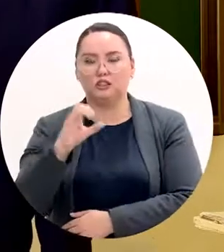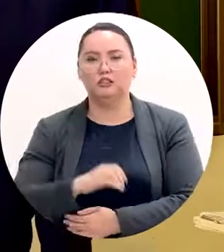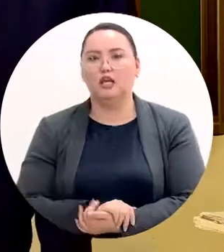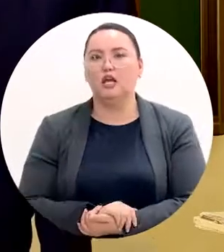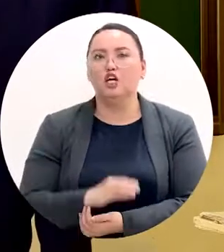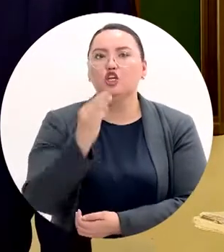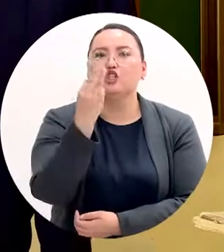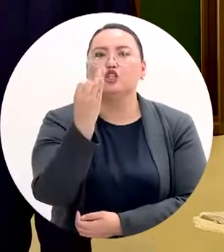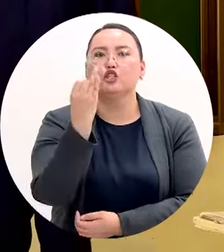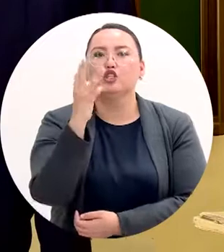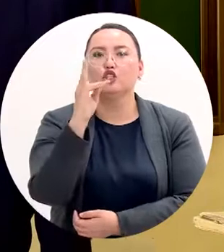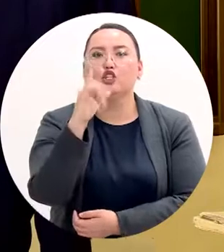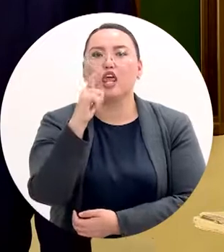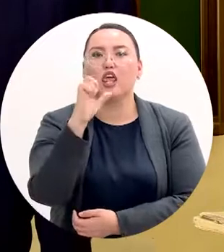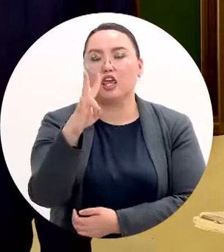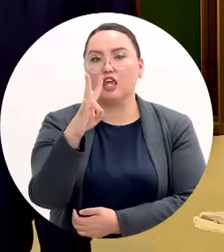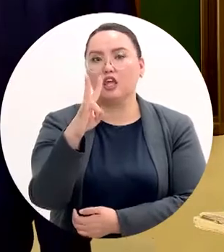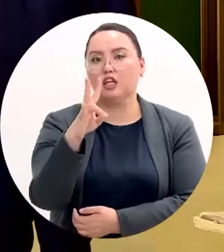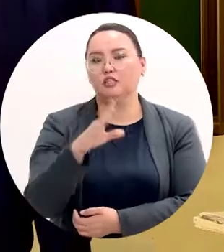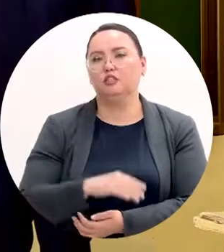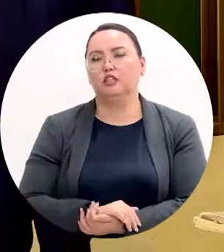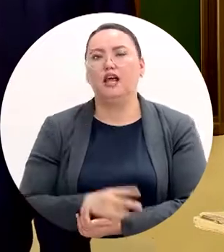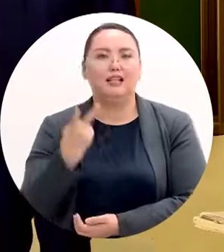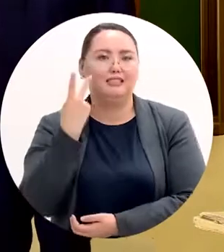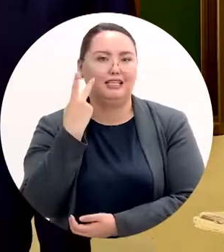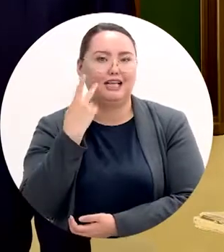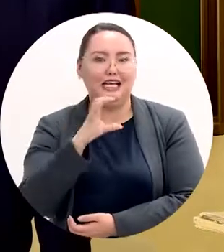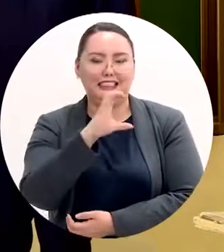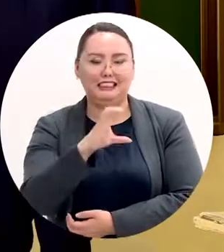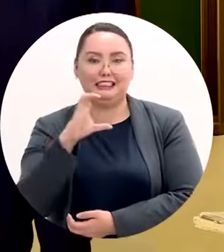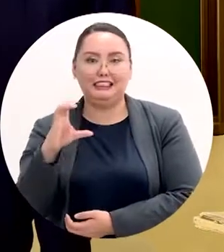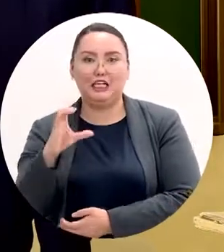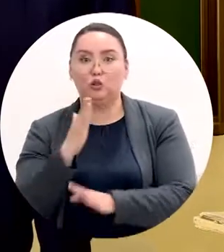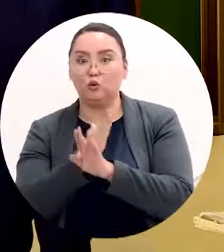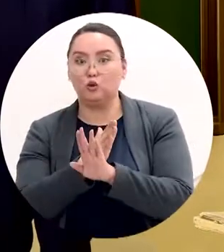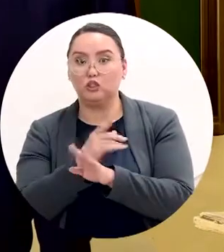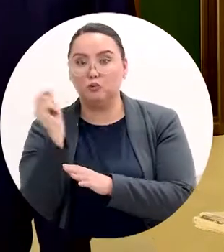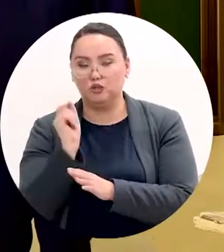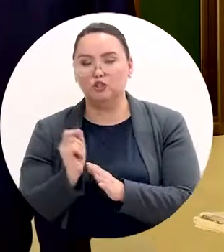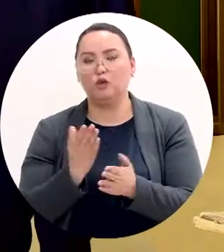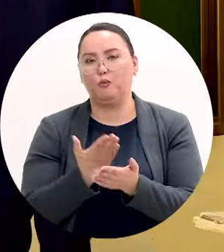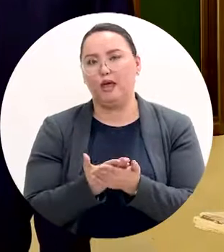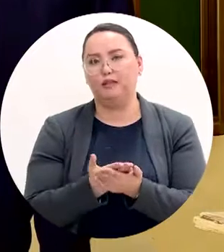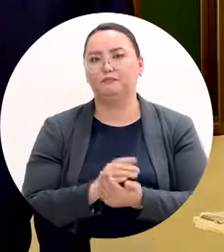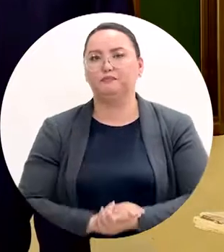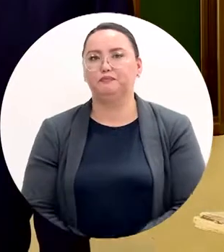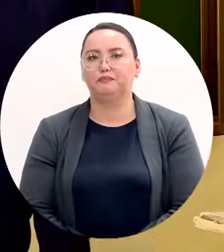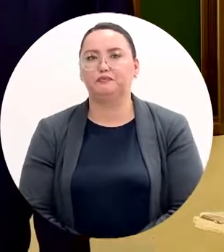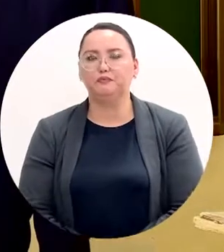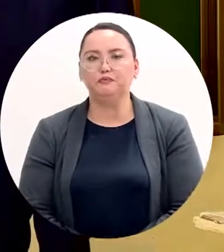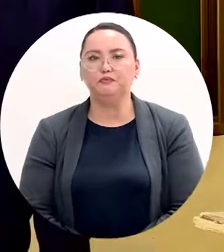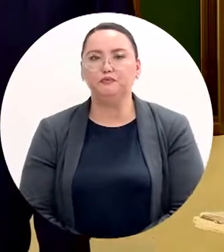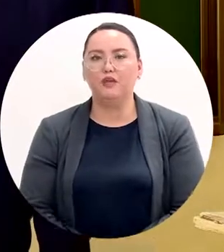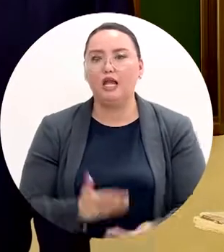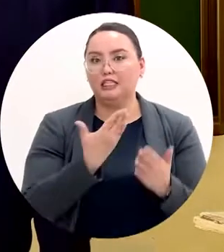болохоор суусуу төгсгөл болж Монгол бичгт бичигддэг ээ. Цус за ус нус гэдгийг Монгол